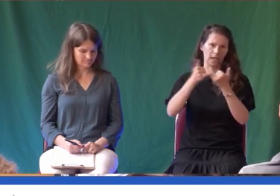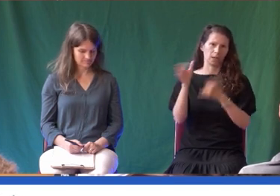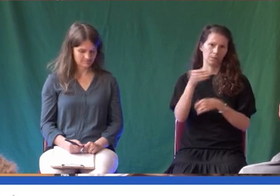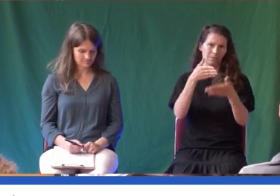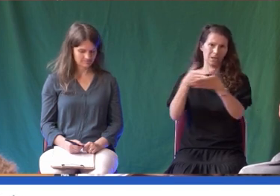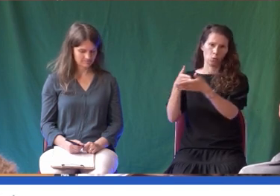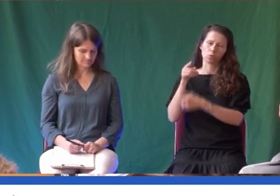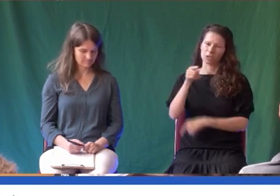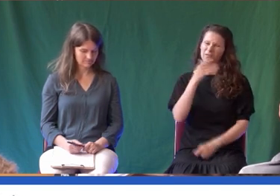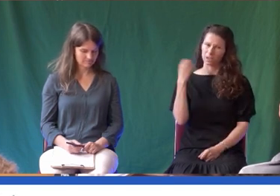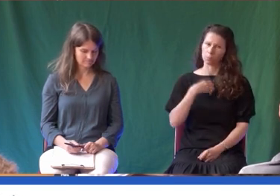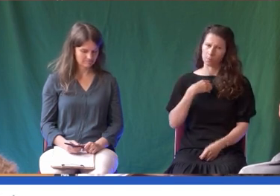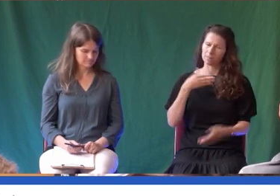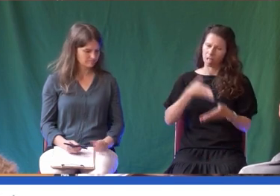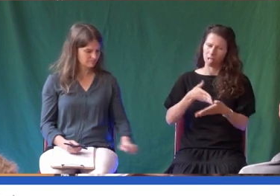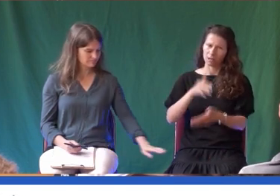Probleme